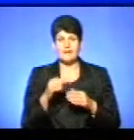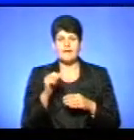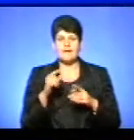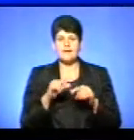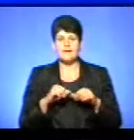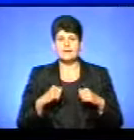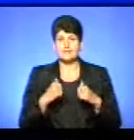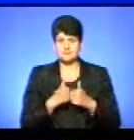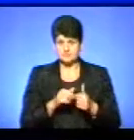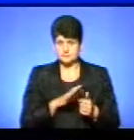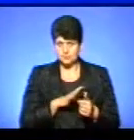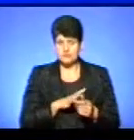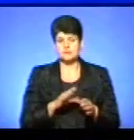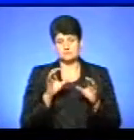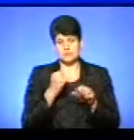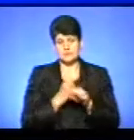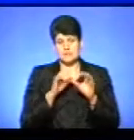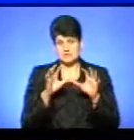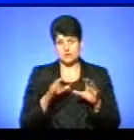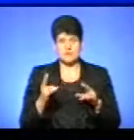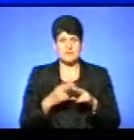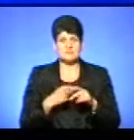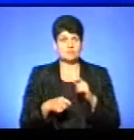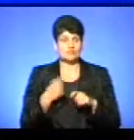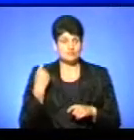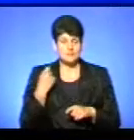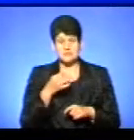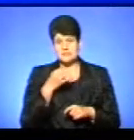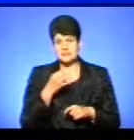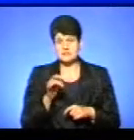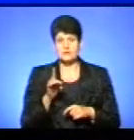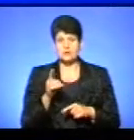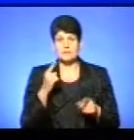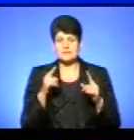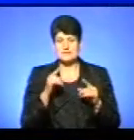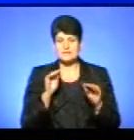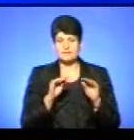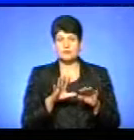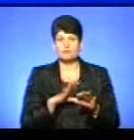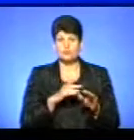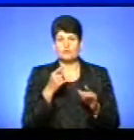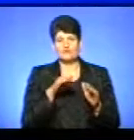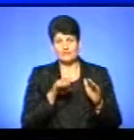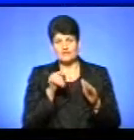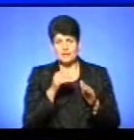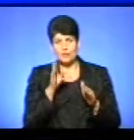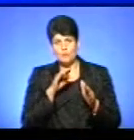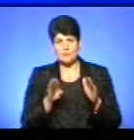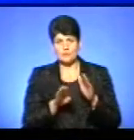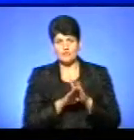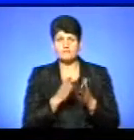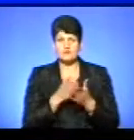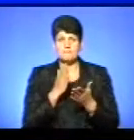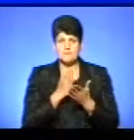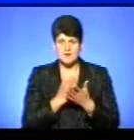вчителів, діяла законно, без жодного порушення. Чоловік повідомив, що мистецька складова школи була у їхньому підпорядкуванні, тому вони мали